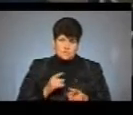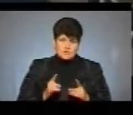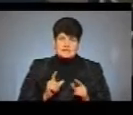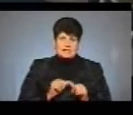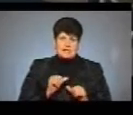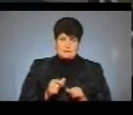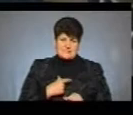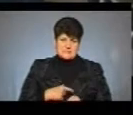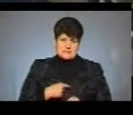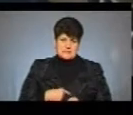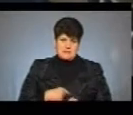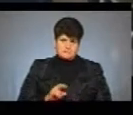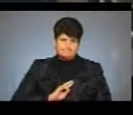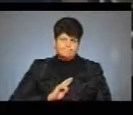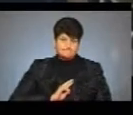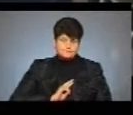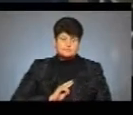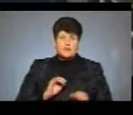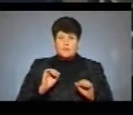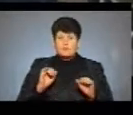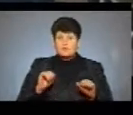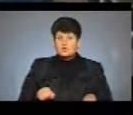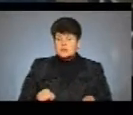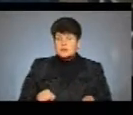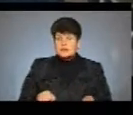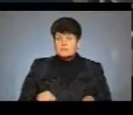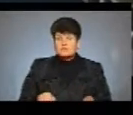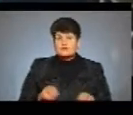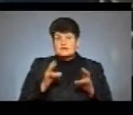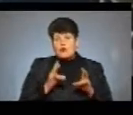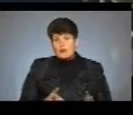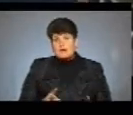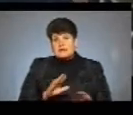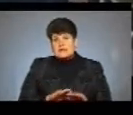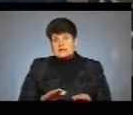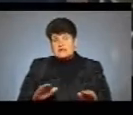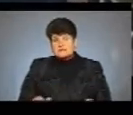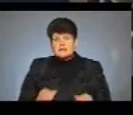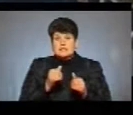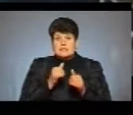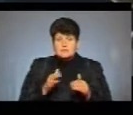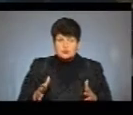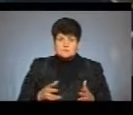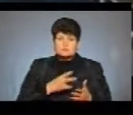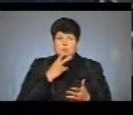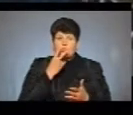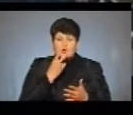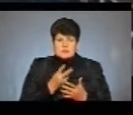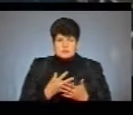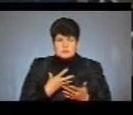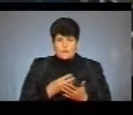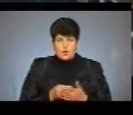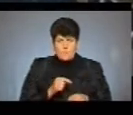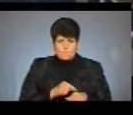себе. Можливо, в силу якоїсь травми дитинства, тобто не здатен проявляти свої